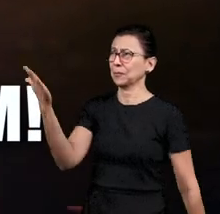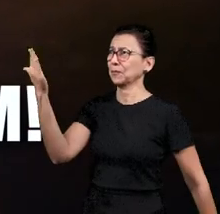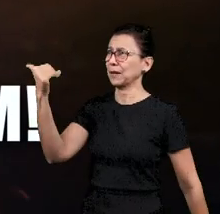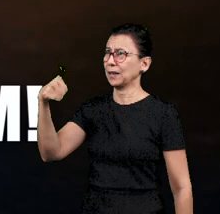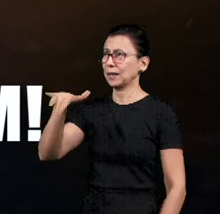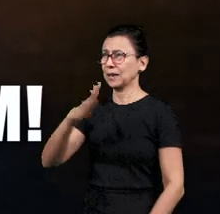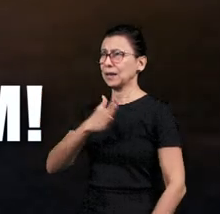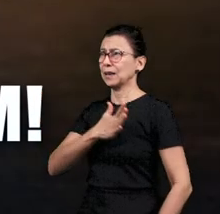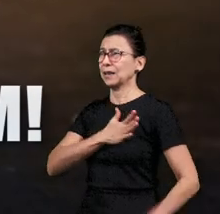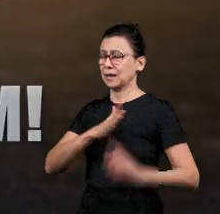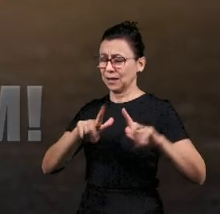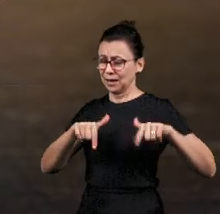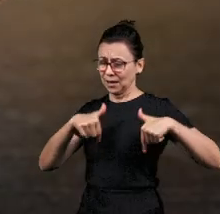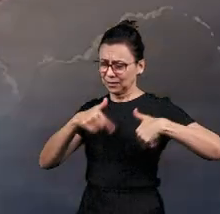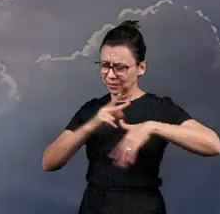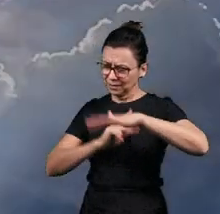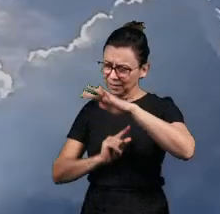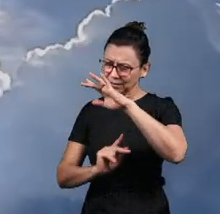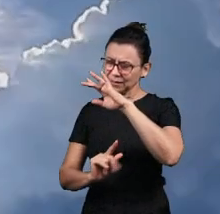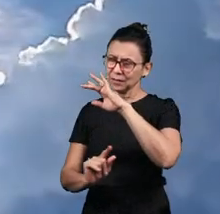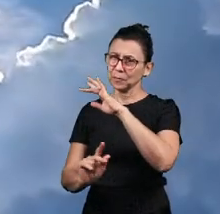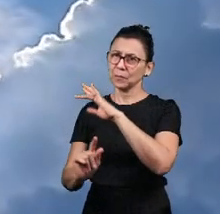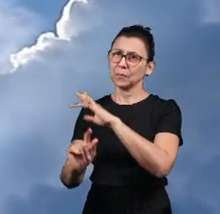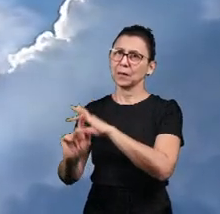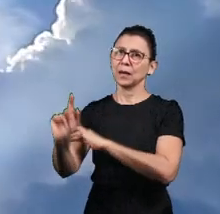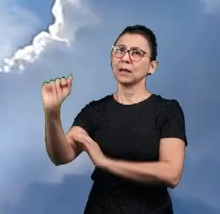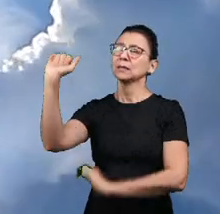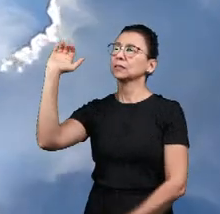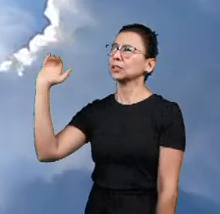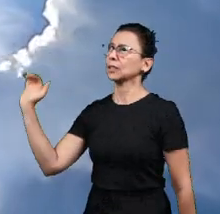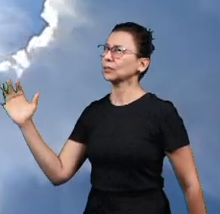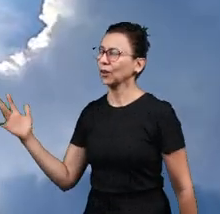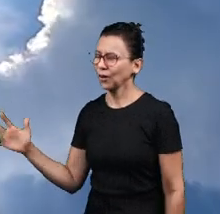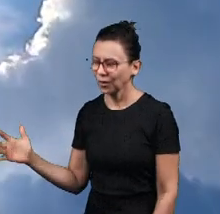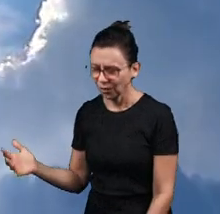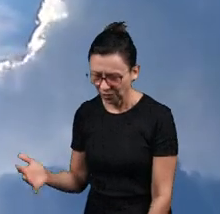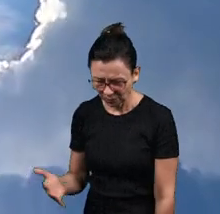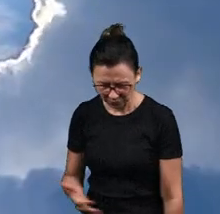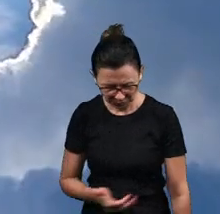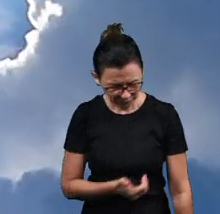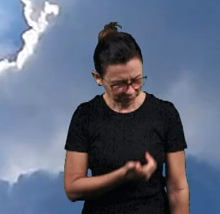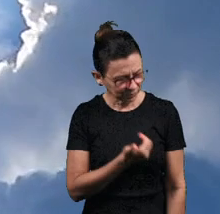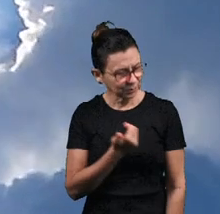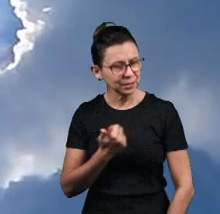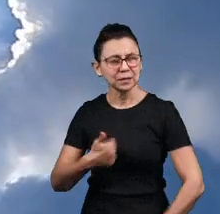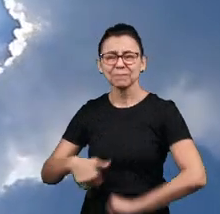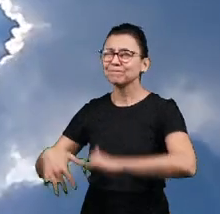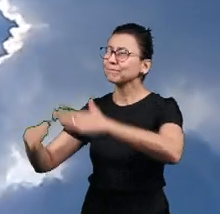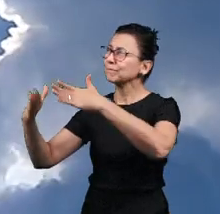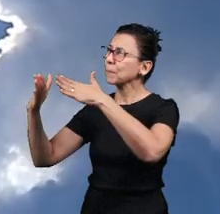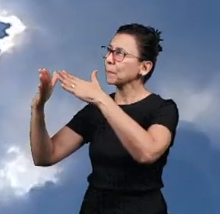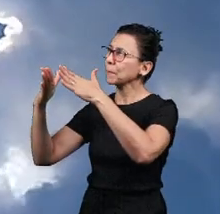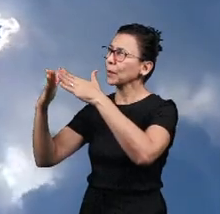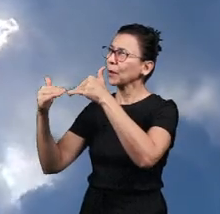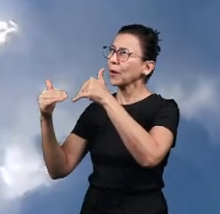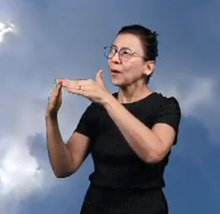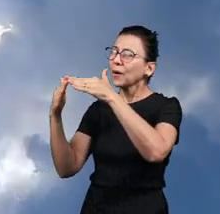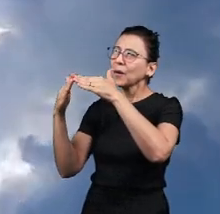peito bem sem fim, eu te adoro